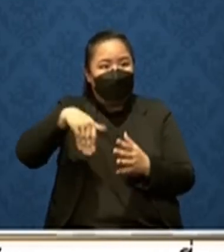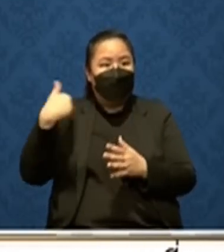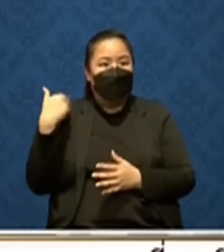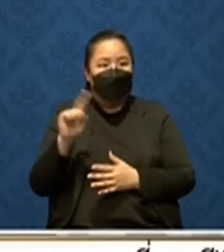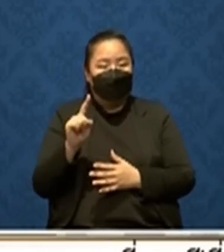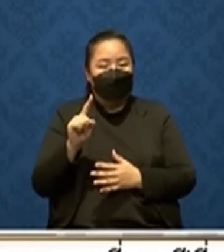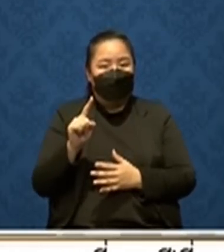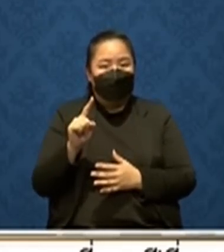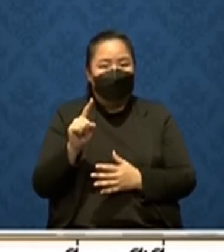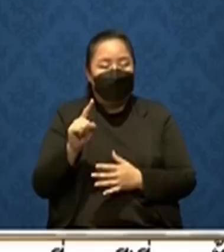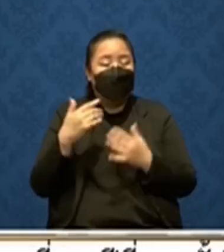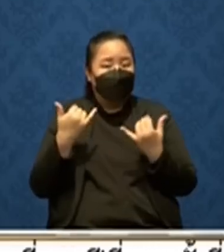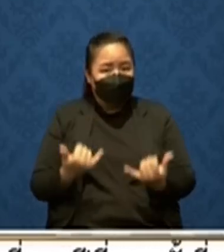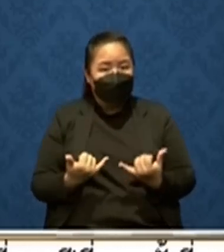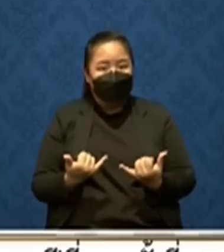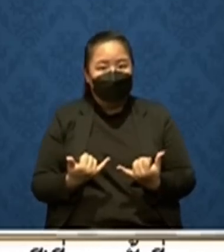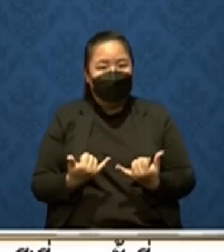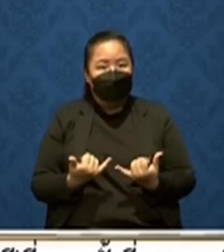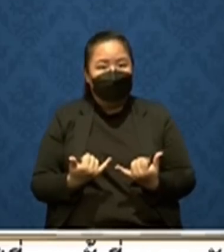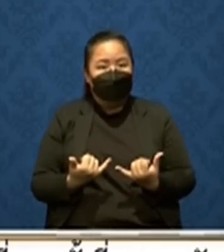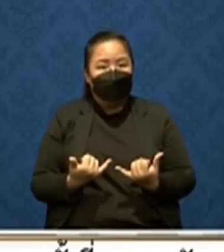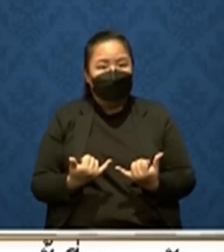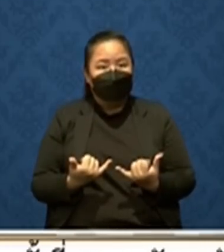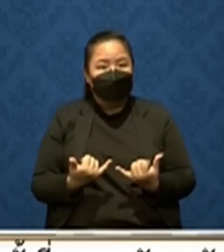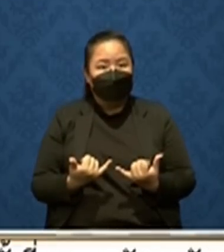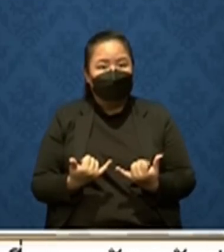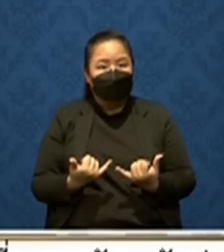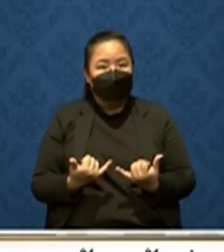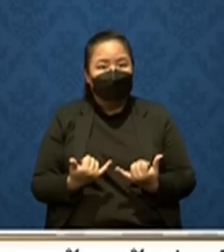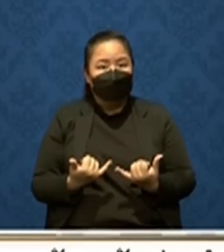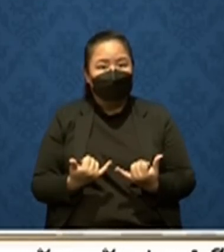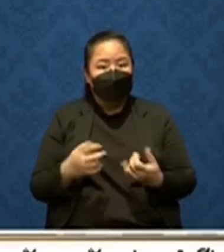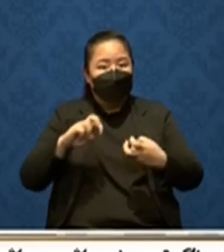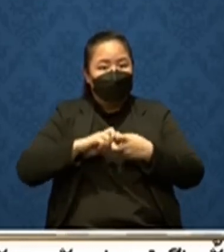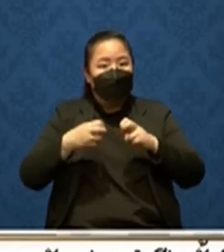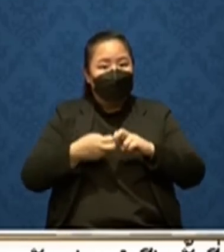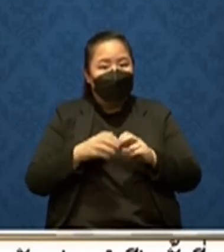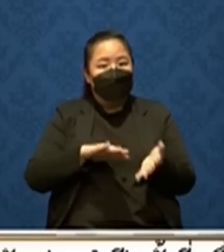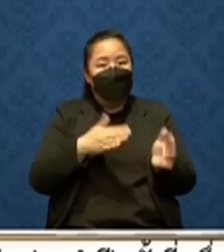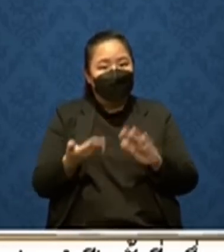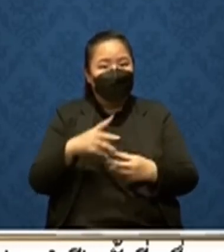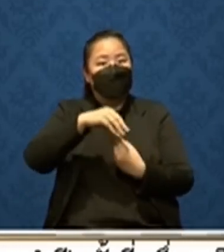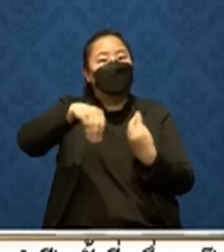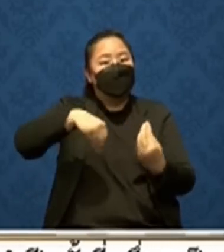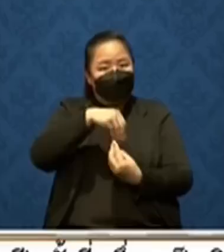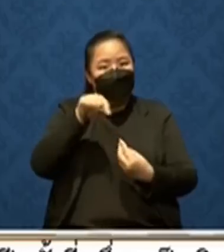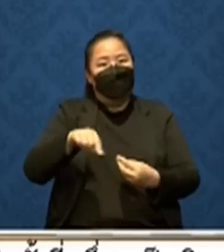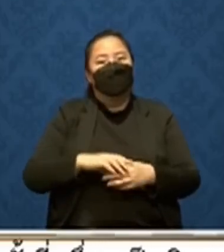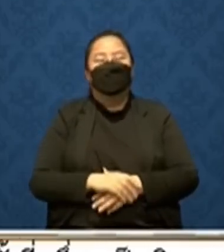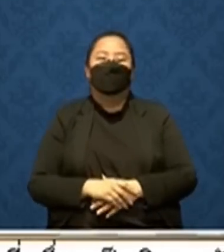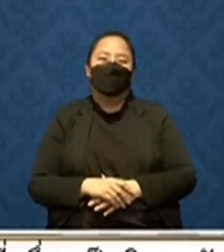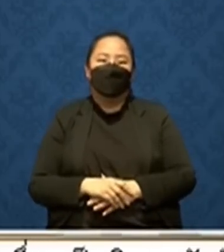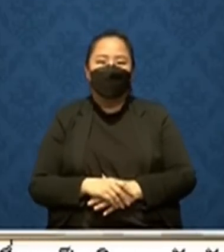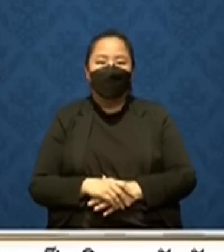ศัพท์สภาพปัญหาที่เกิดขึ้นเรื่องของความพินาศล่มเหลืองทางด้านเศรษฐกิจถ้ามานอน